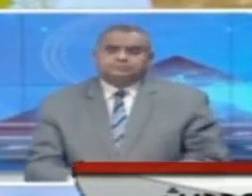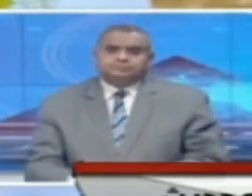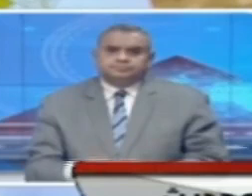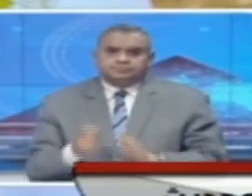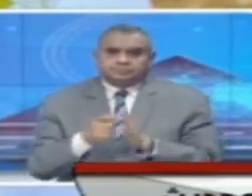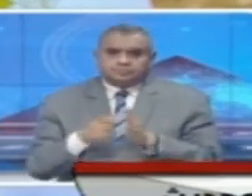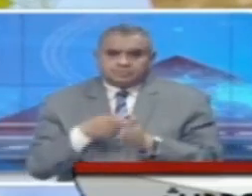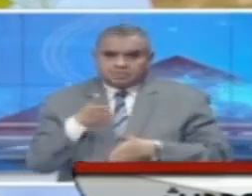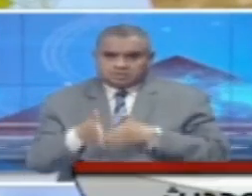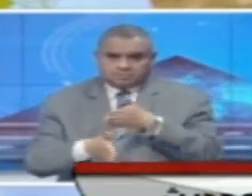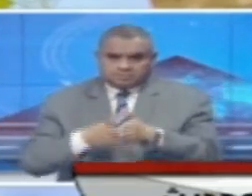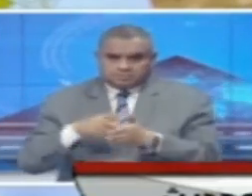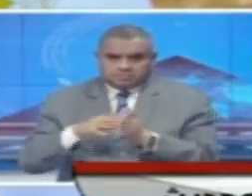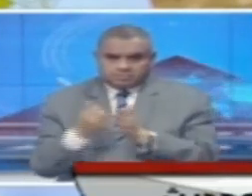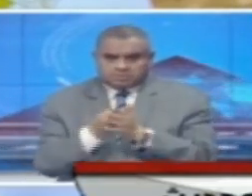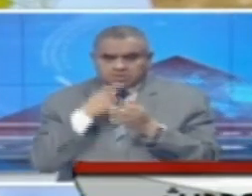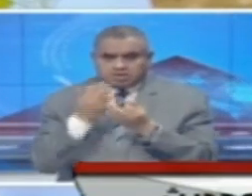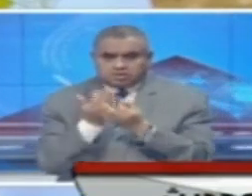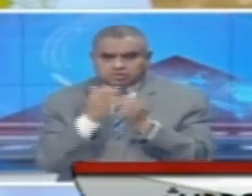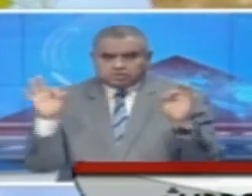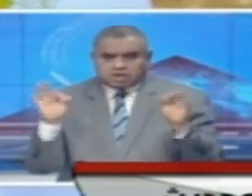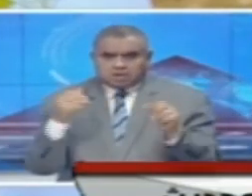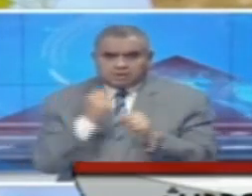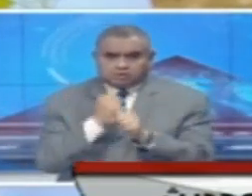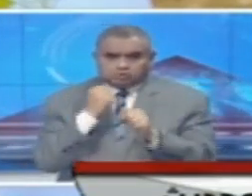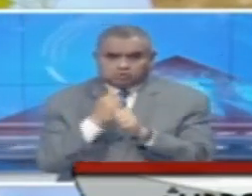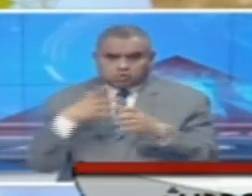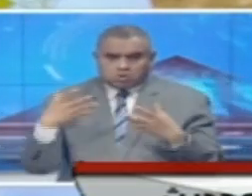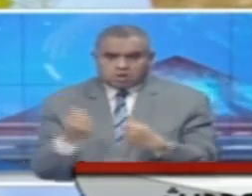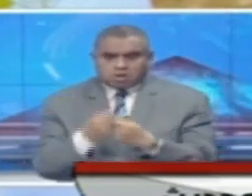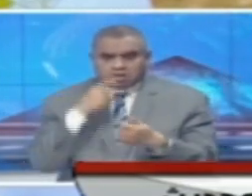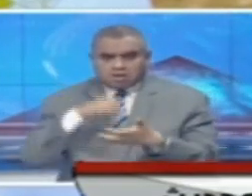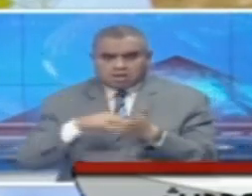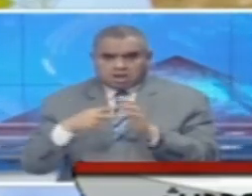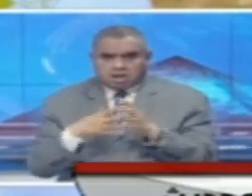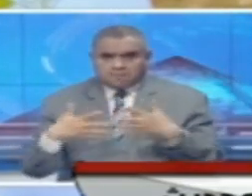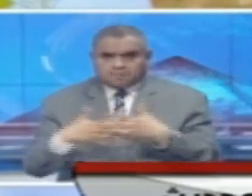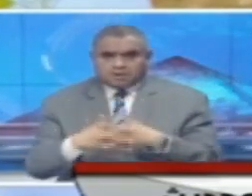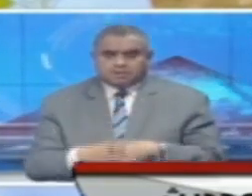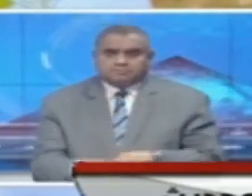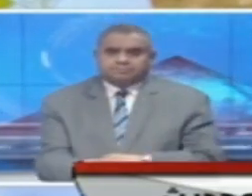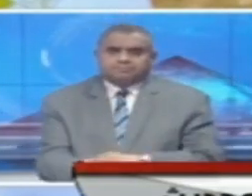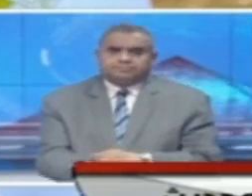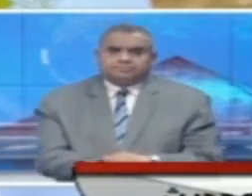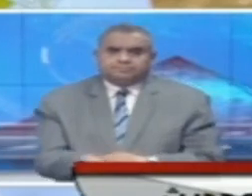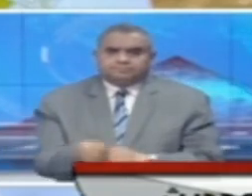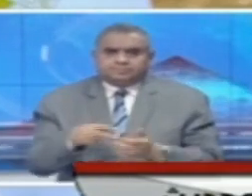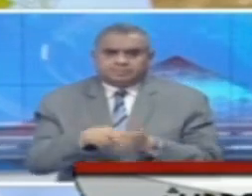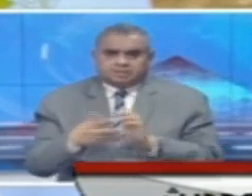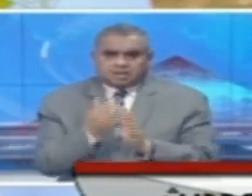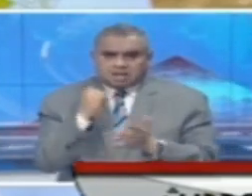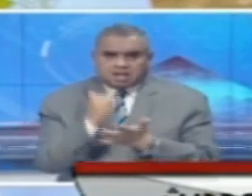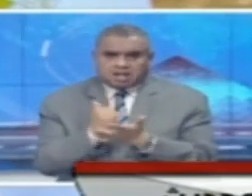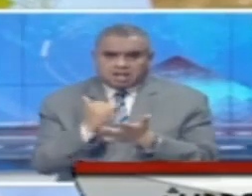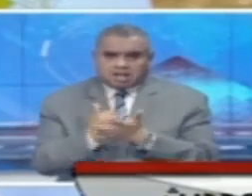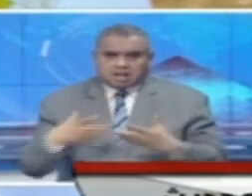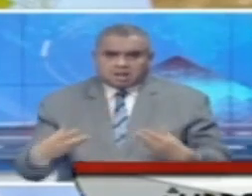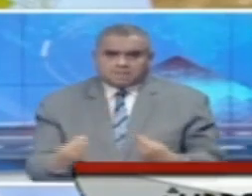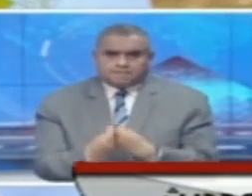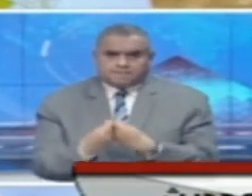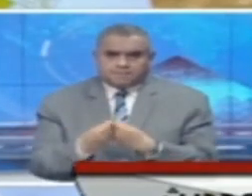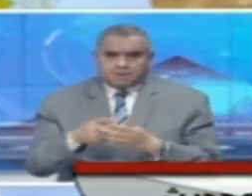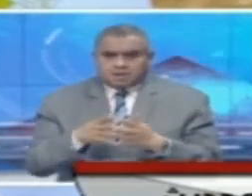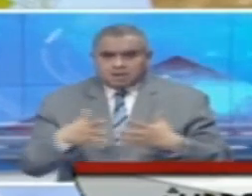والشروع في عملية تنمية شاملة للارتقاء بكافة مناحي الحياة في كل